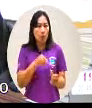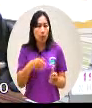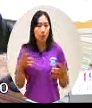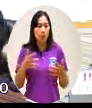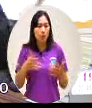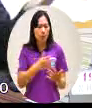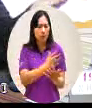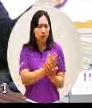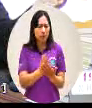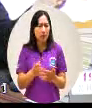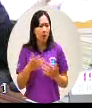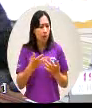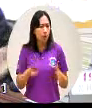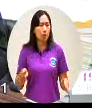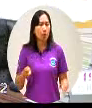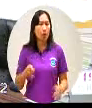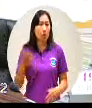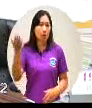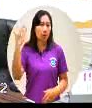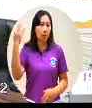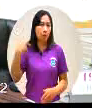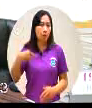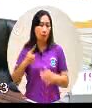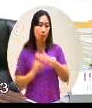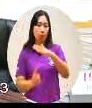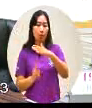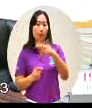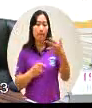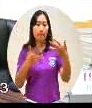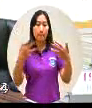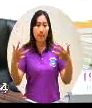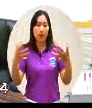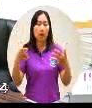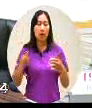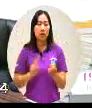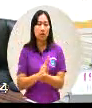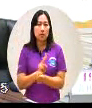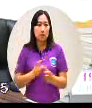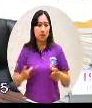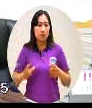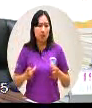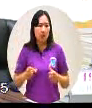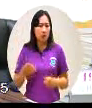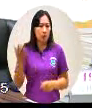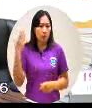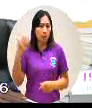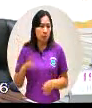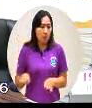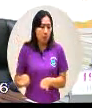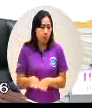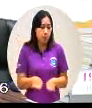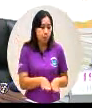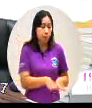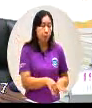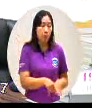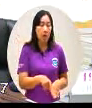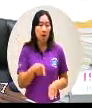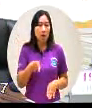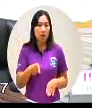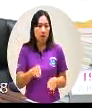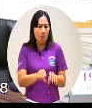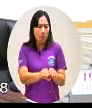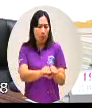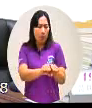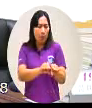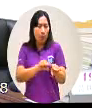湾，过去拢走88啊。临门过去一条沿海路，拄好若要加进吼，就爱为大南埔开始踏咧到临门的南边啦、